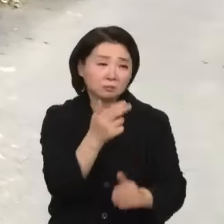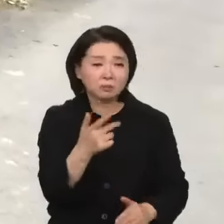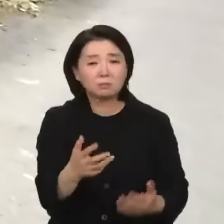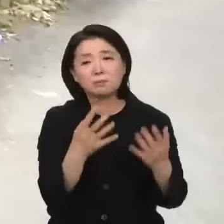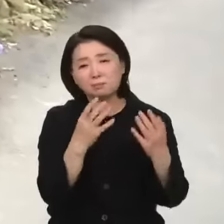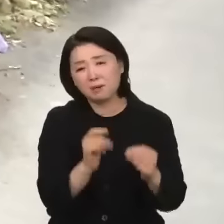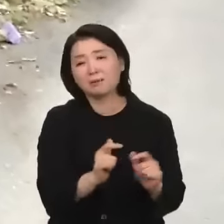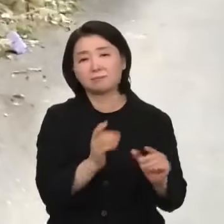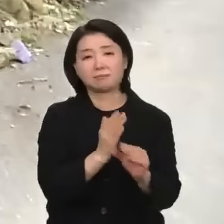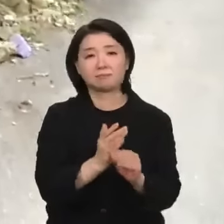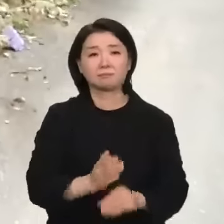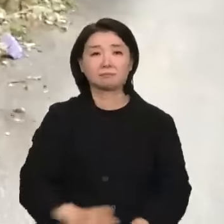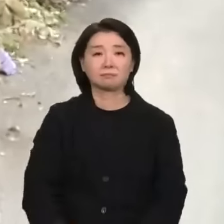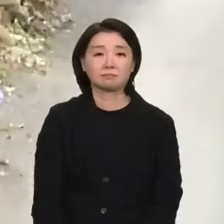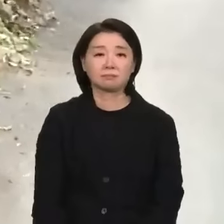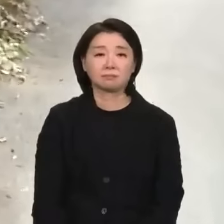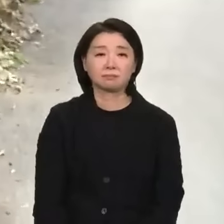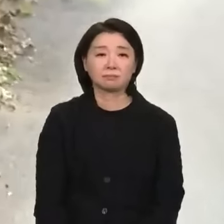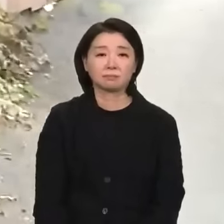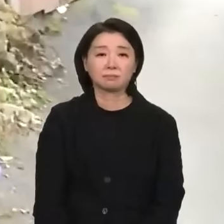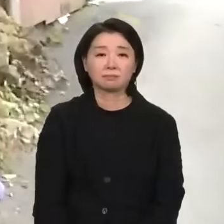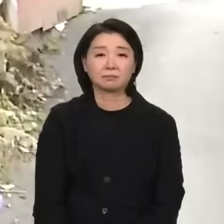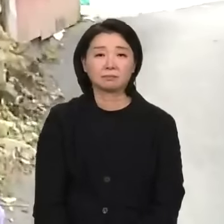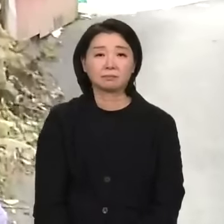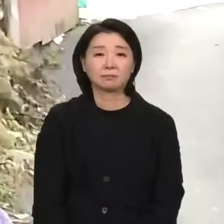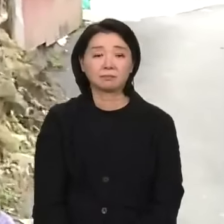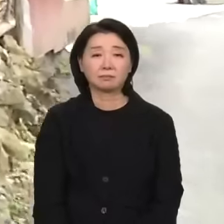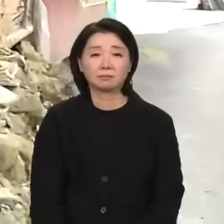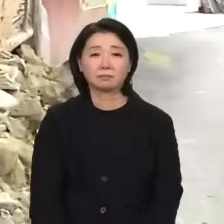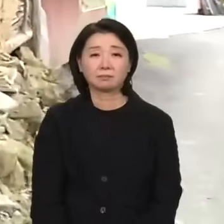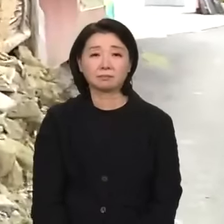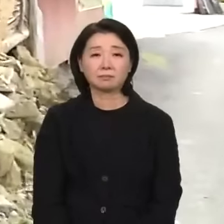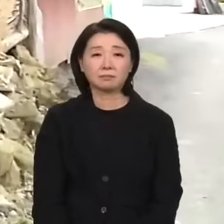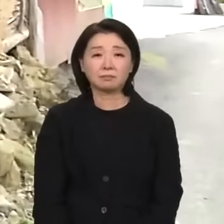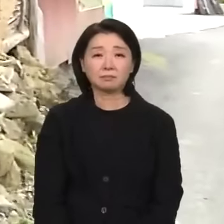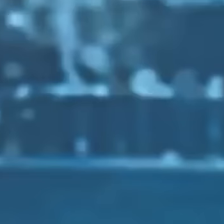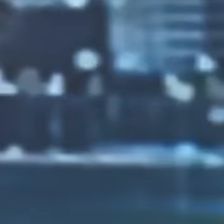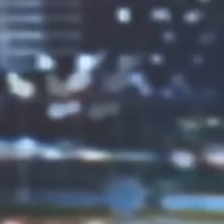자유롭지 못합니다. JTBC 정진명입니다.